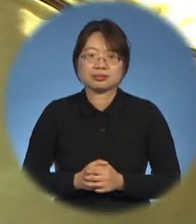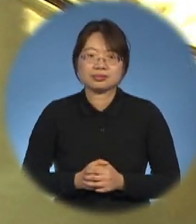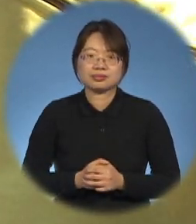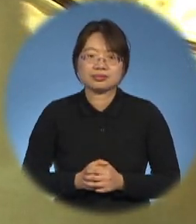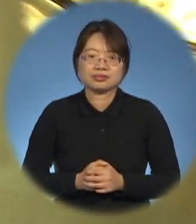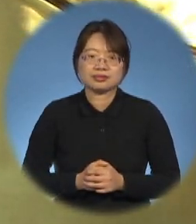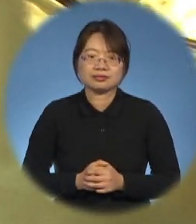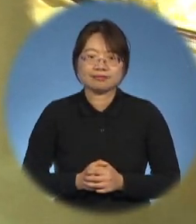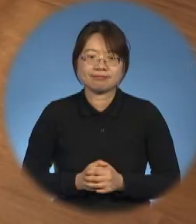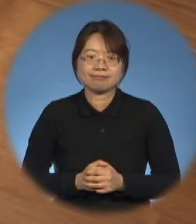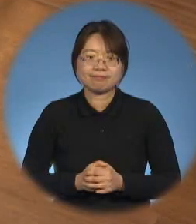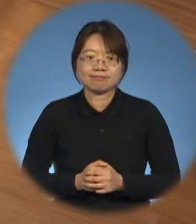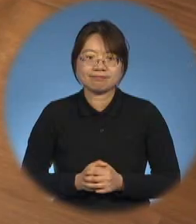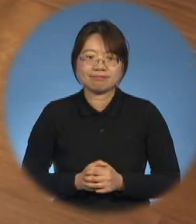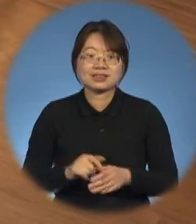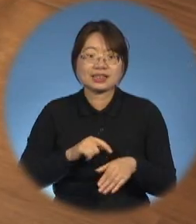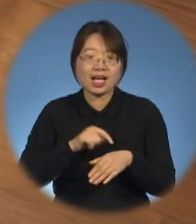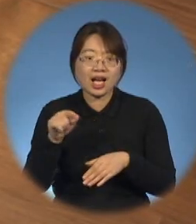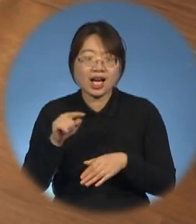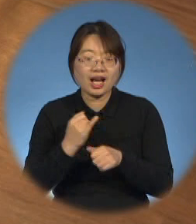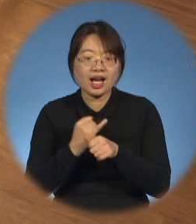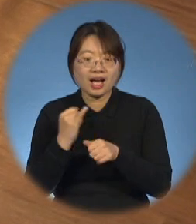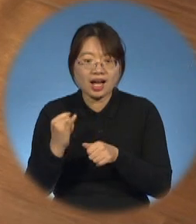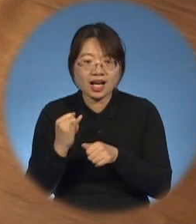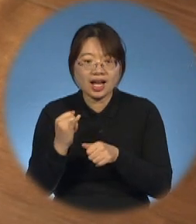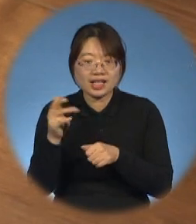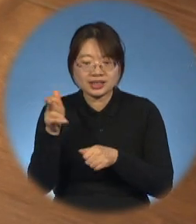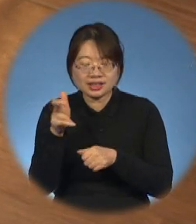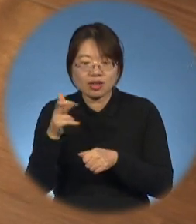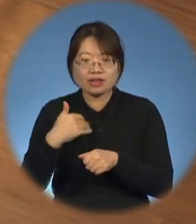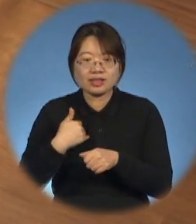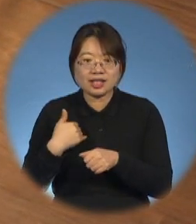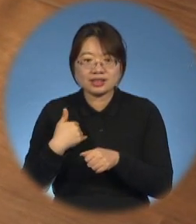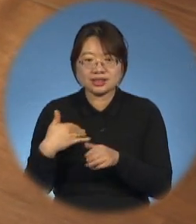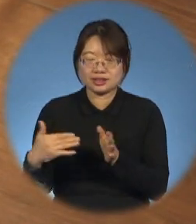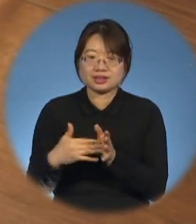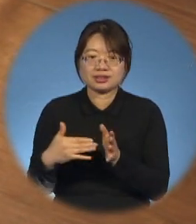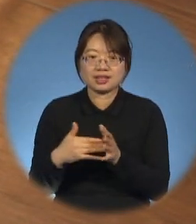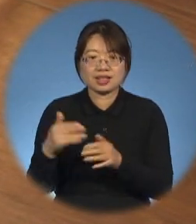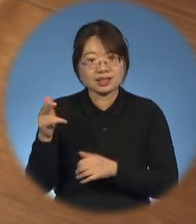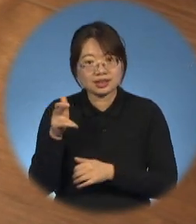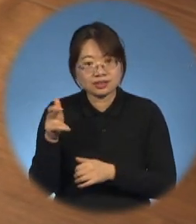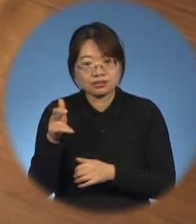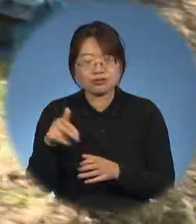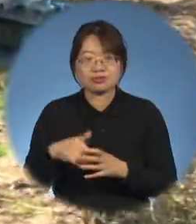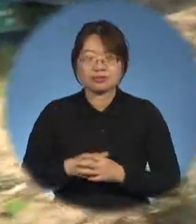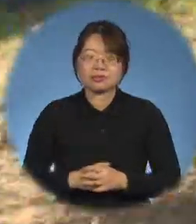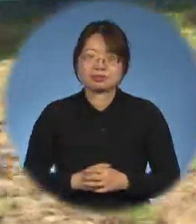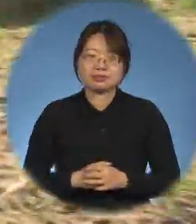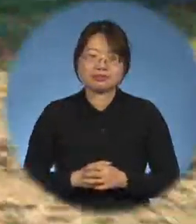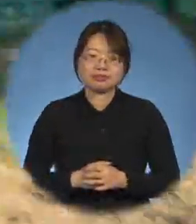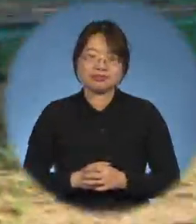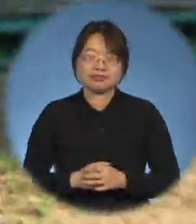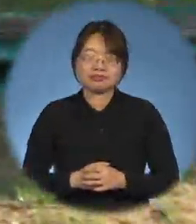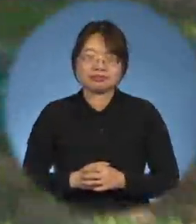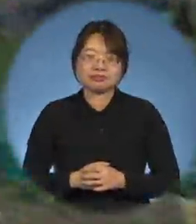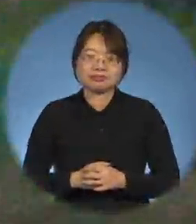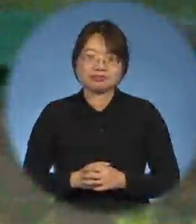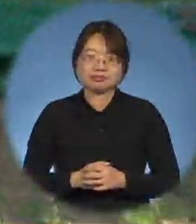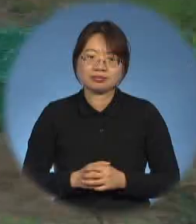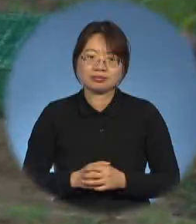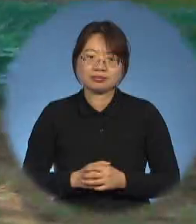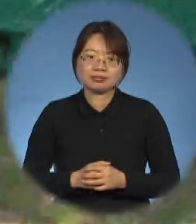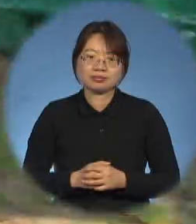가지고 1 나서 한번에 찍어보면 하 1 으 이제 말이요